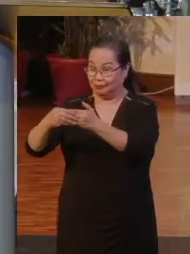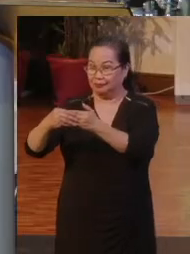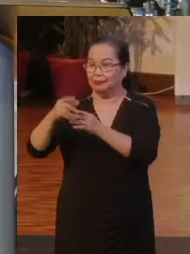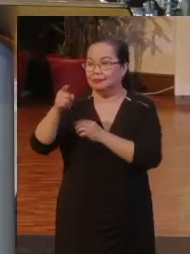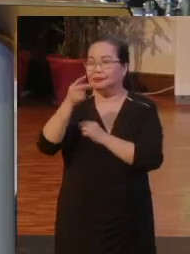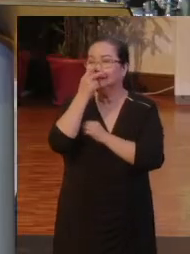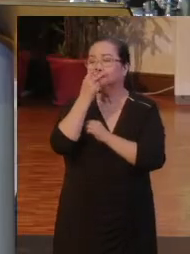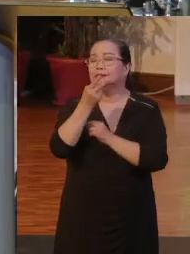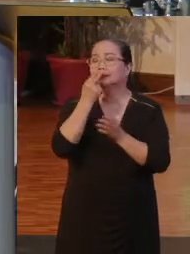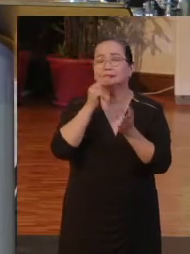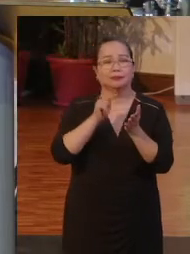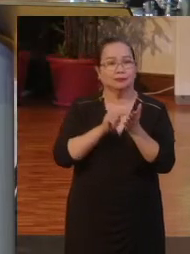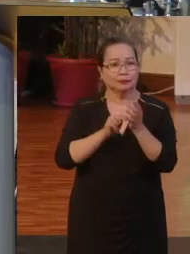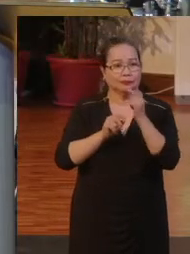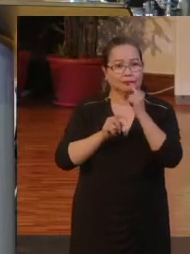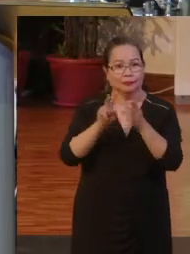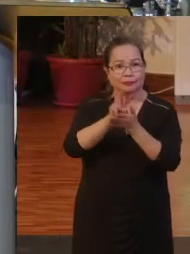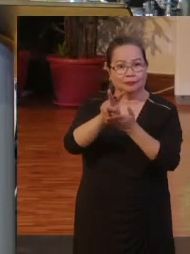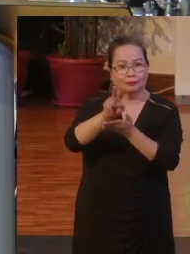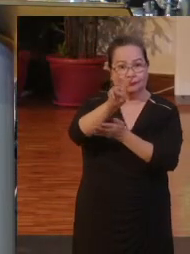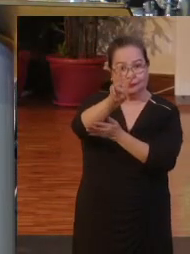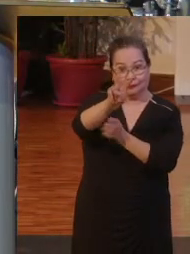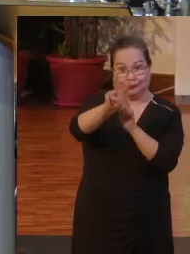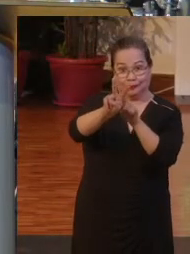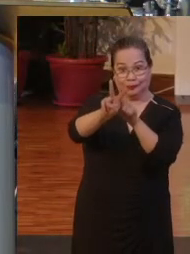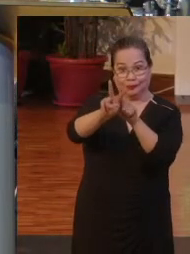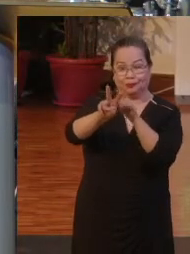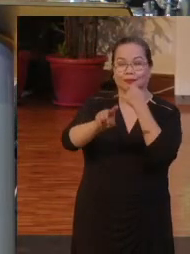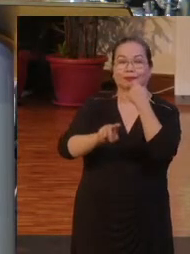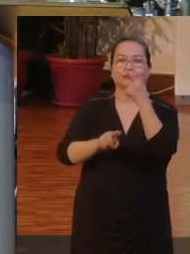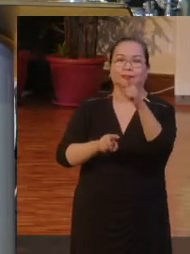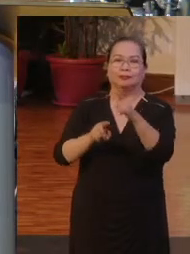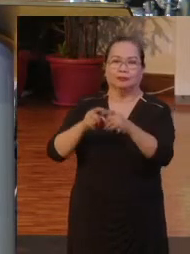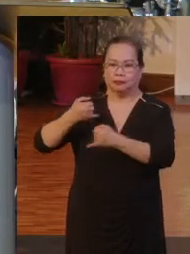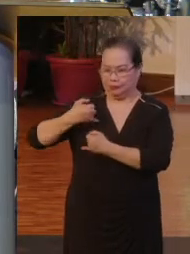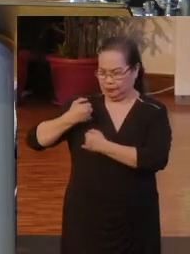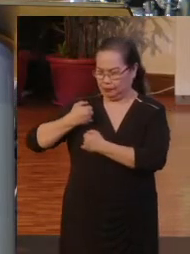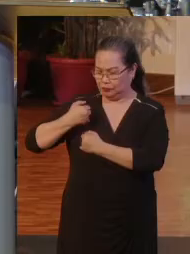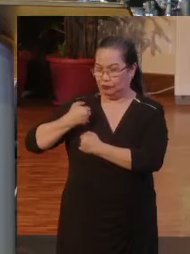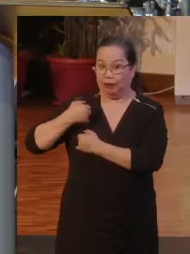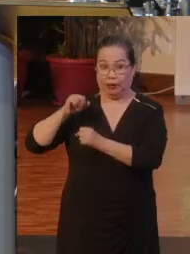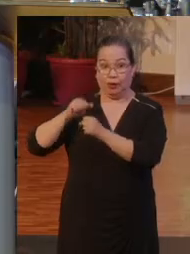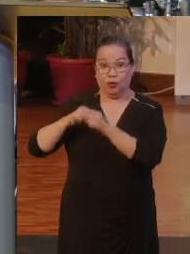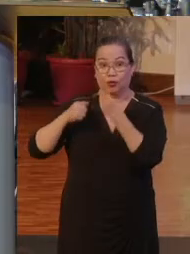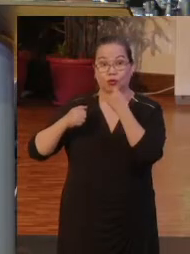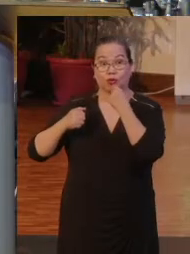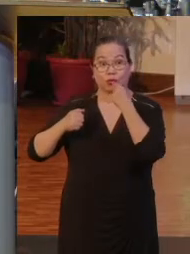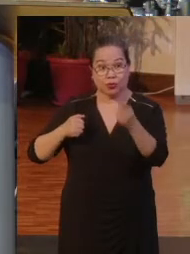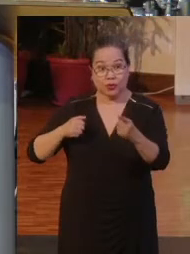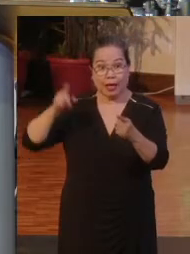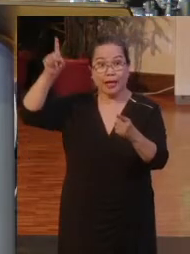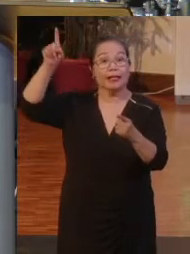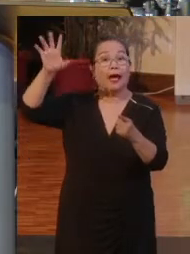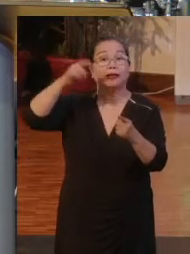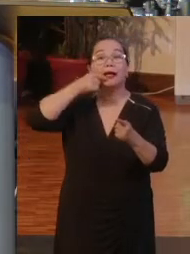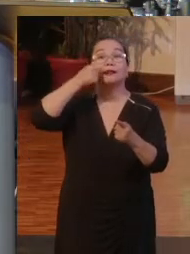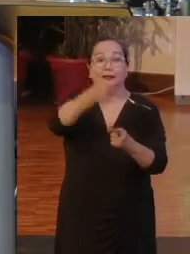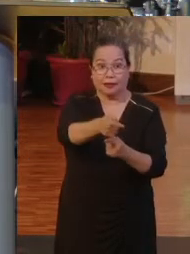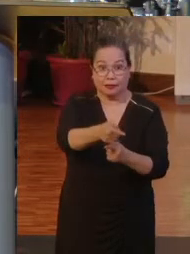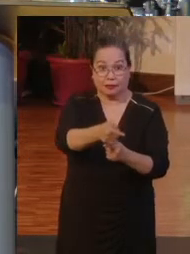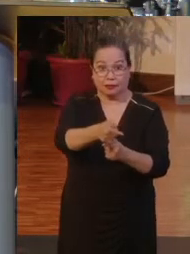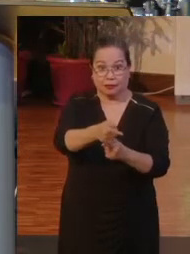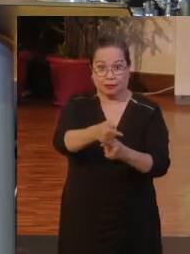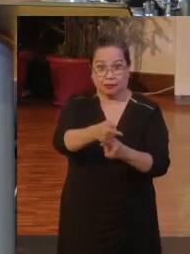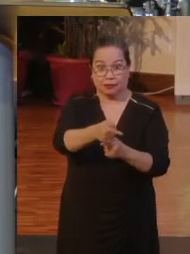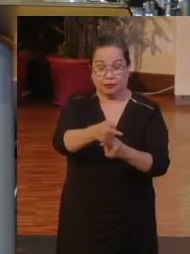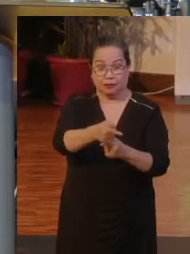Pansinin ninyo sa verse 2, ang sabi ni Joshua, "Thus says the Lord." Ang